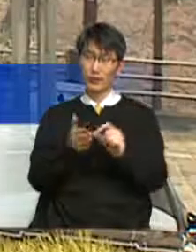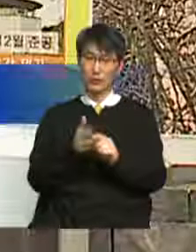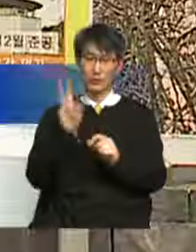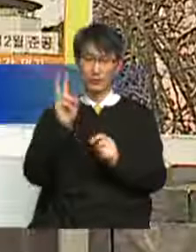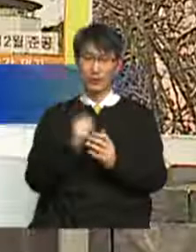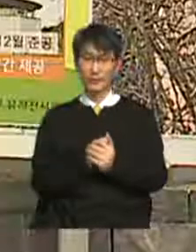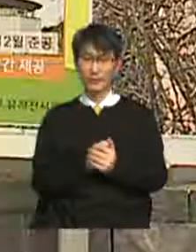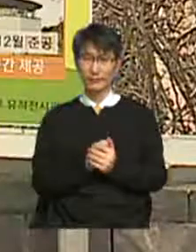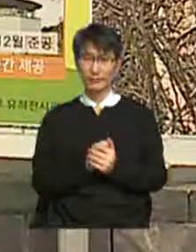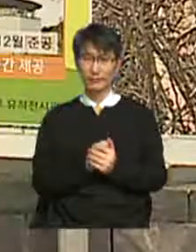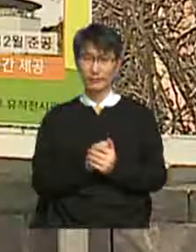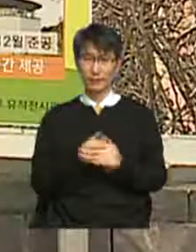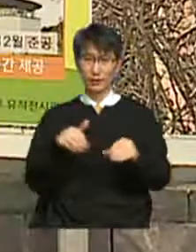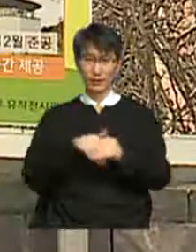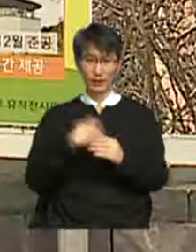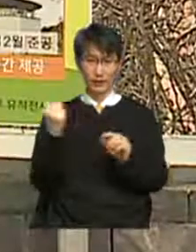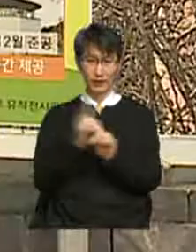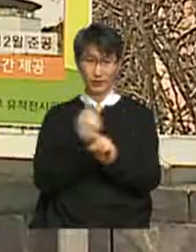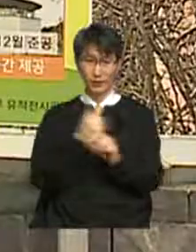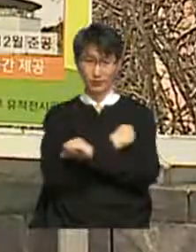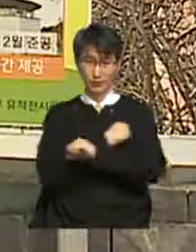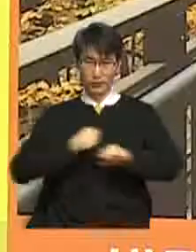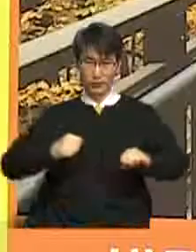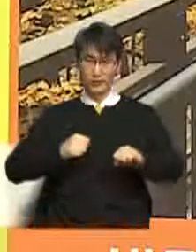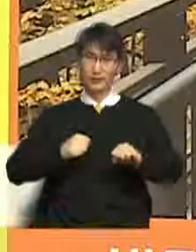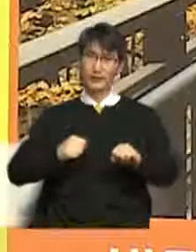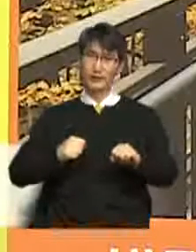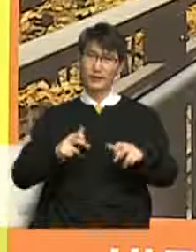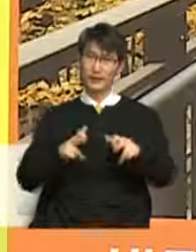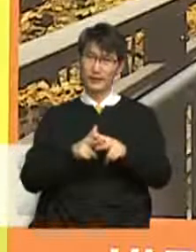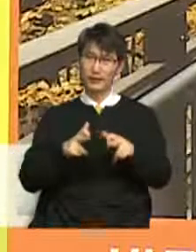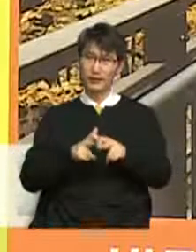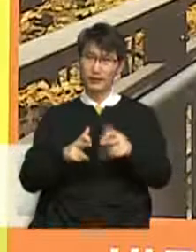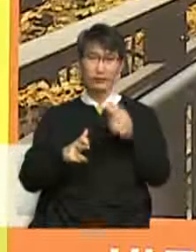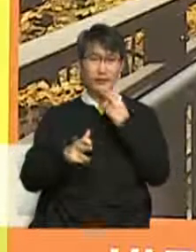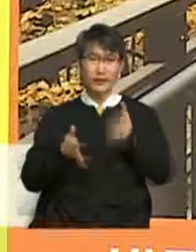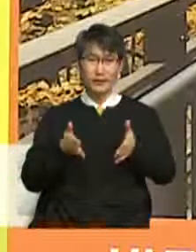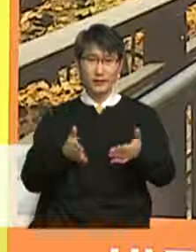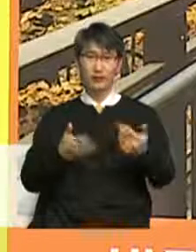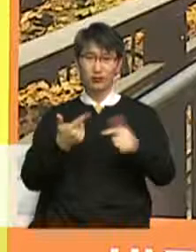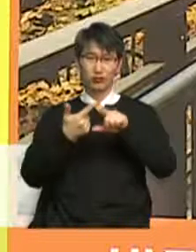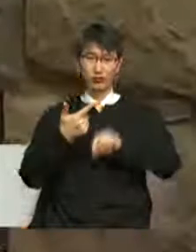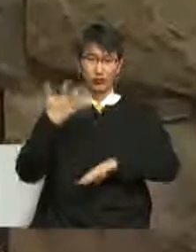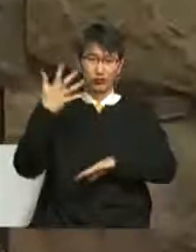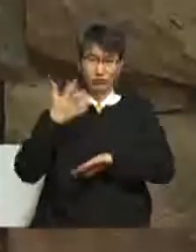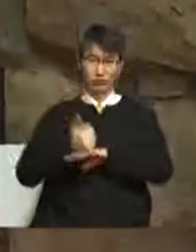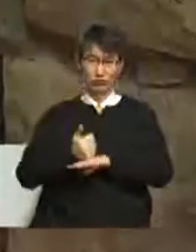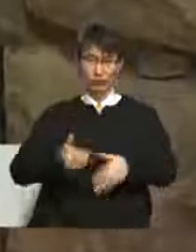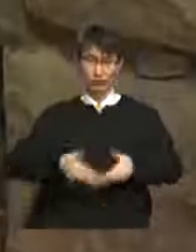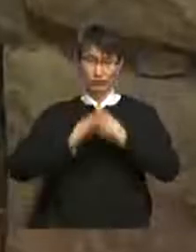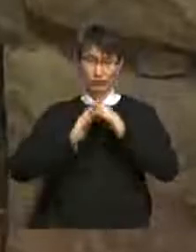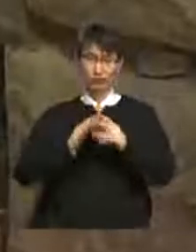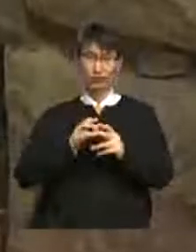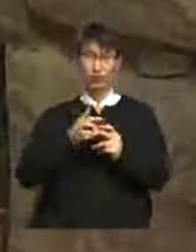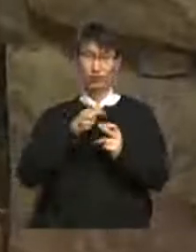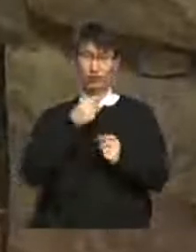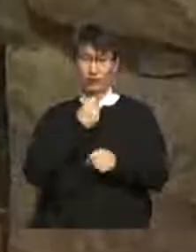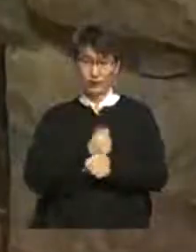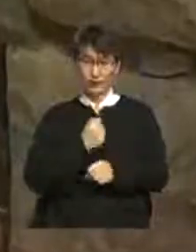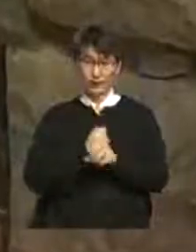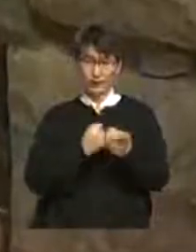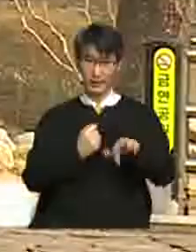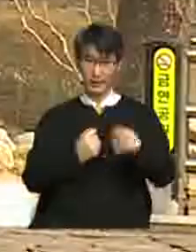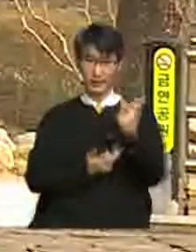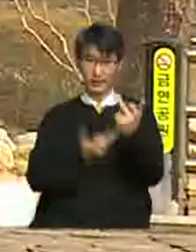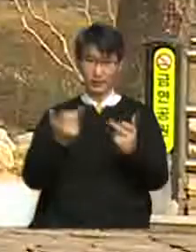있습니다. 문화 힐링 광장 조성과 무장애길 산책로 공사는 오는 6월 완공을 목표로 진행됩니다. 또 기존의